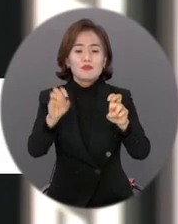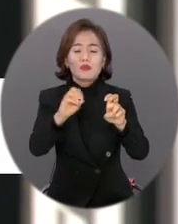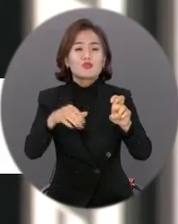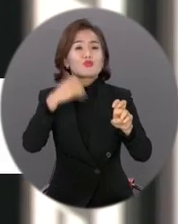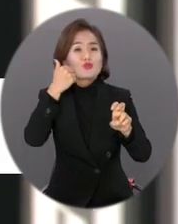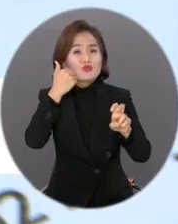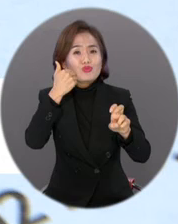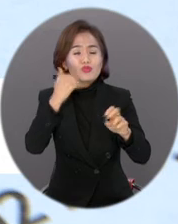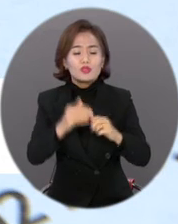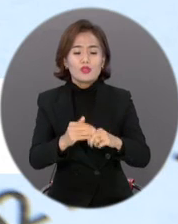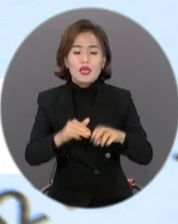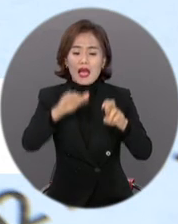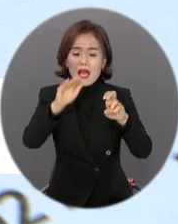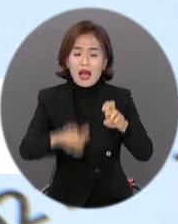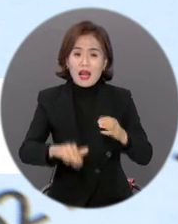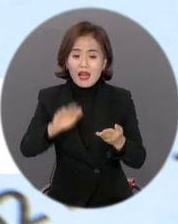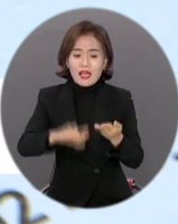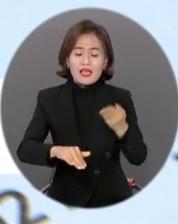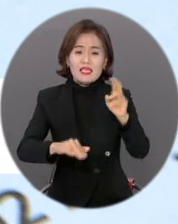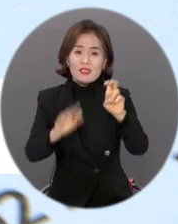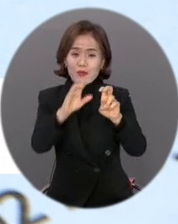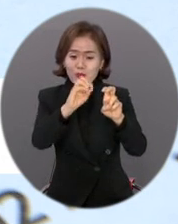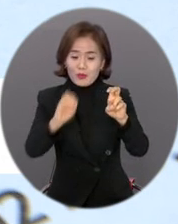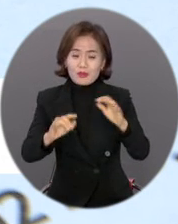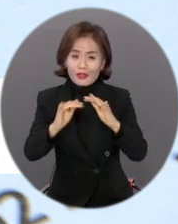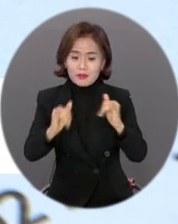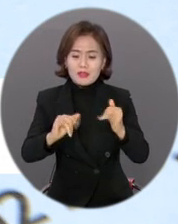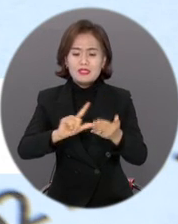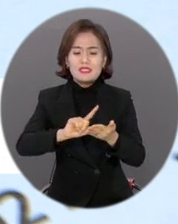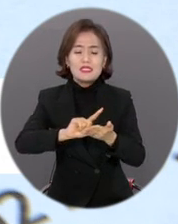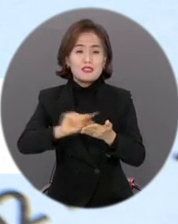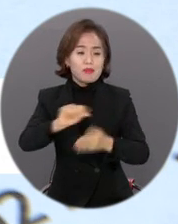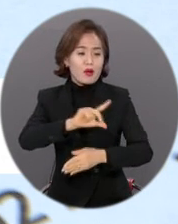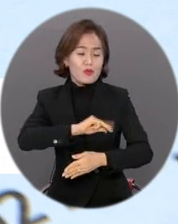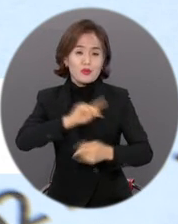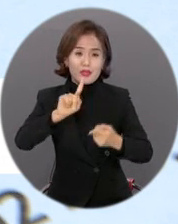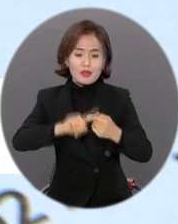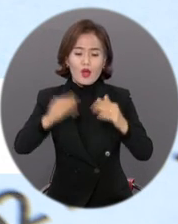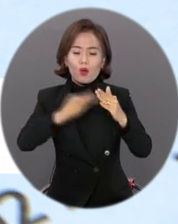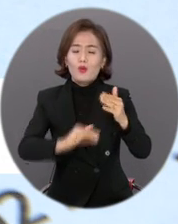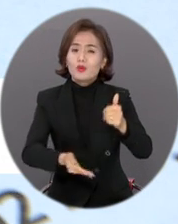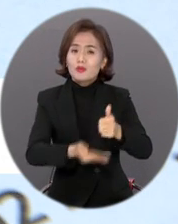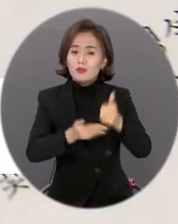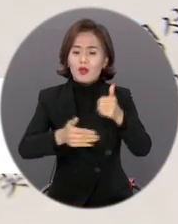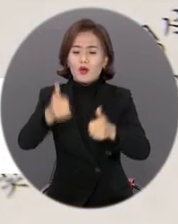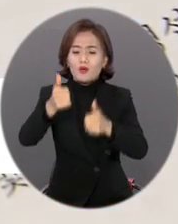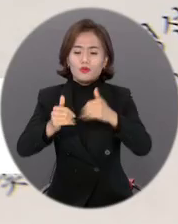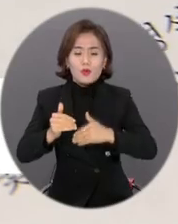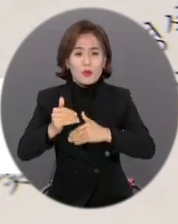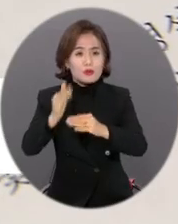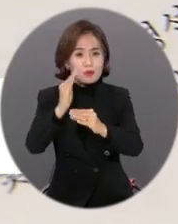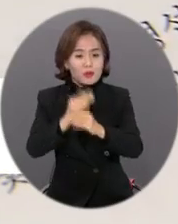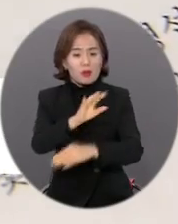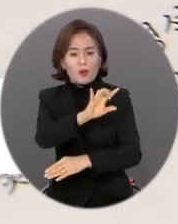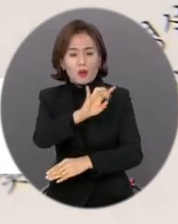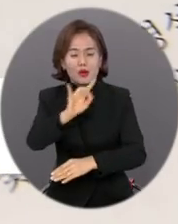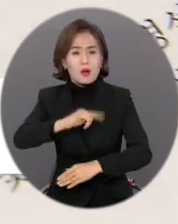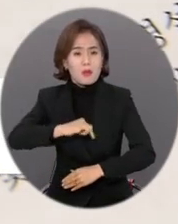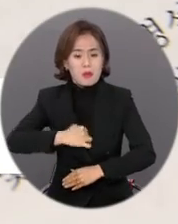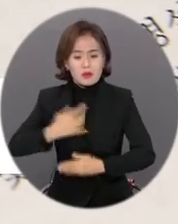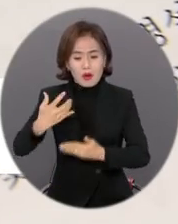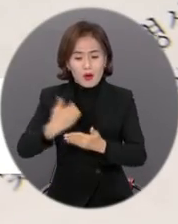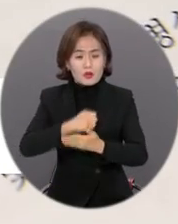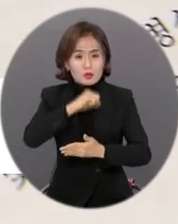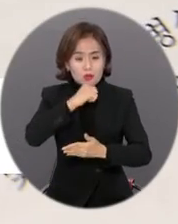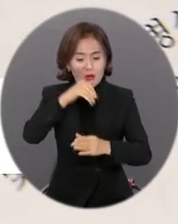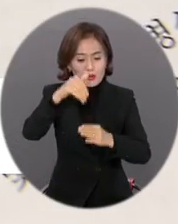되느냐입니다. 하위 20%에 해당되는 단체장과 지방의원은 공천심사와 경선 과정에서 각각 본인이 얻은